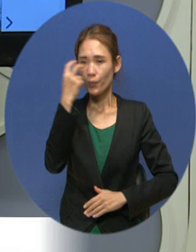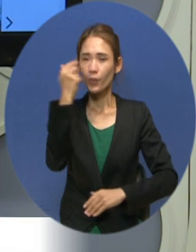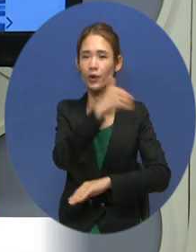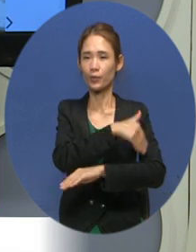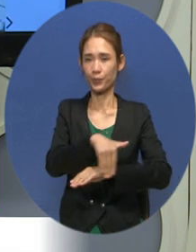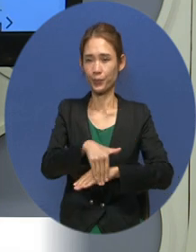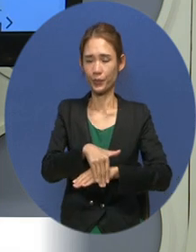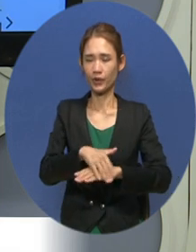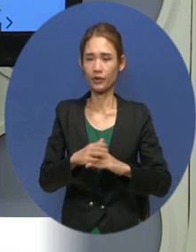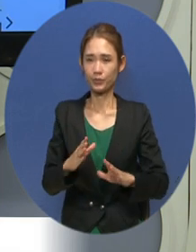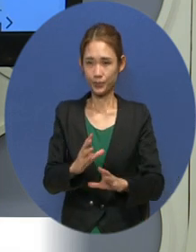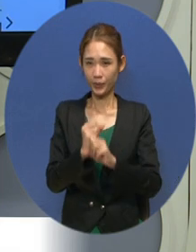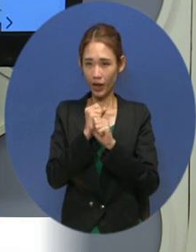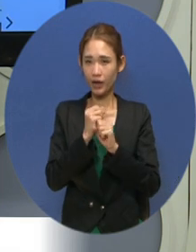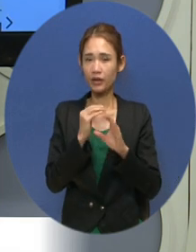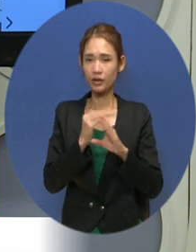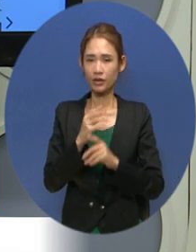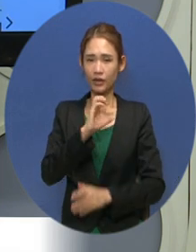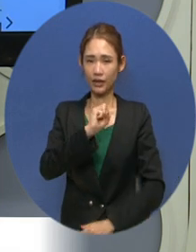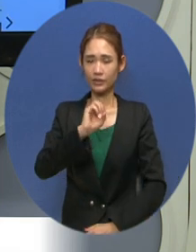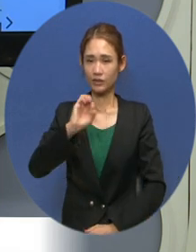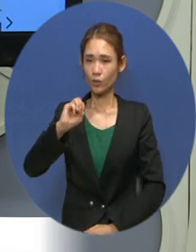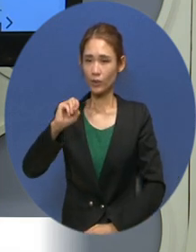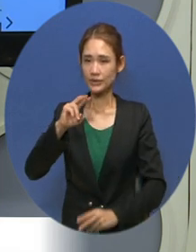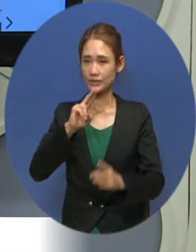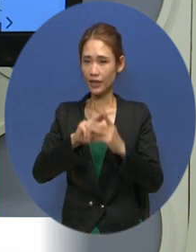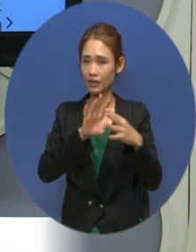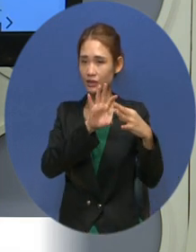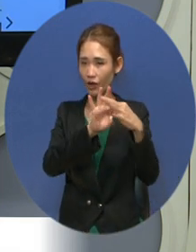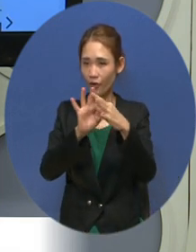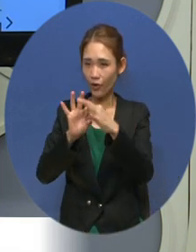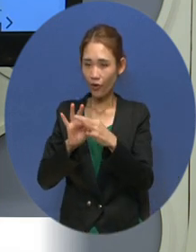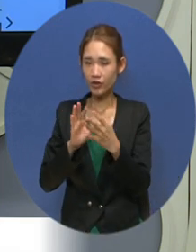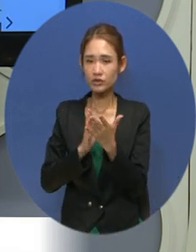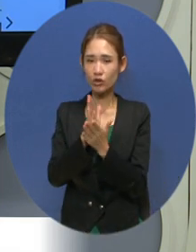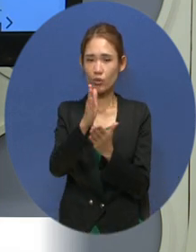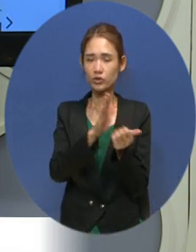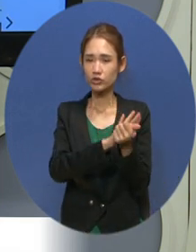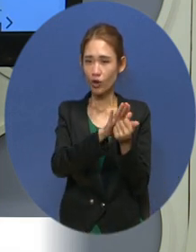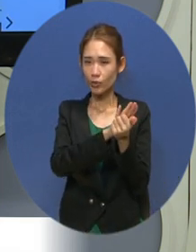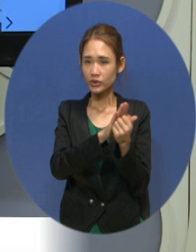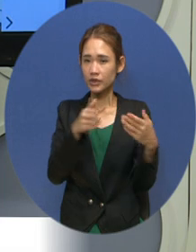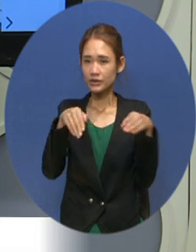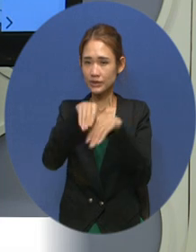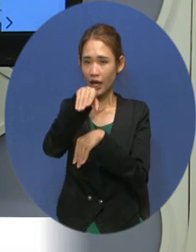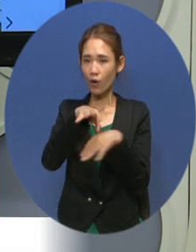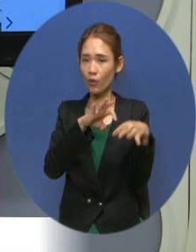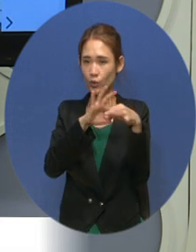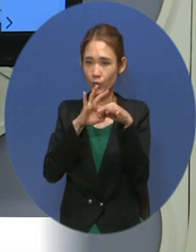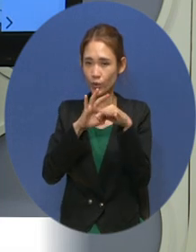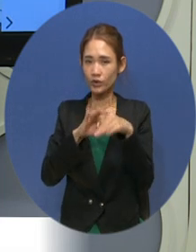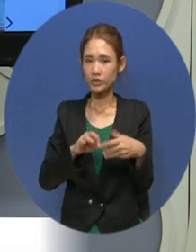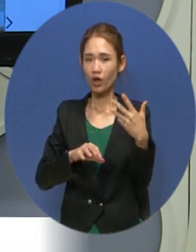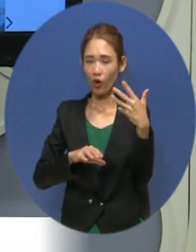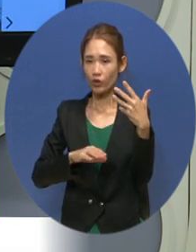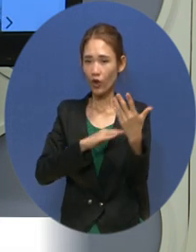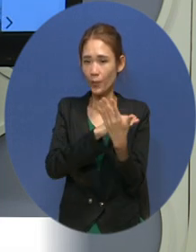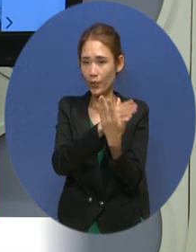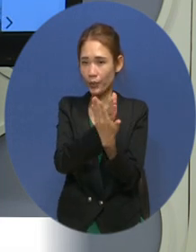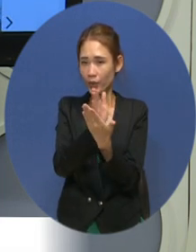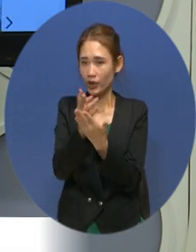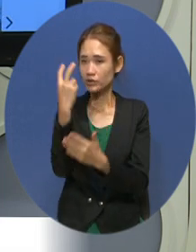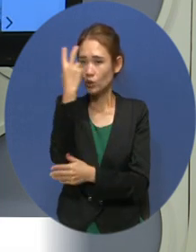요 이후 돌 금 sos 센터 와 연결된 전문 서비스 제공기관 을 통해 총 8개 분야 돌봄